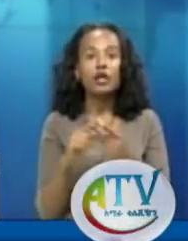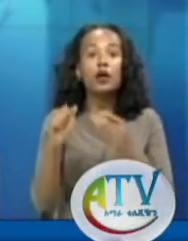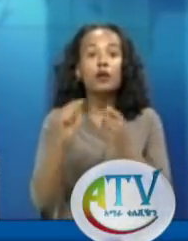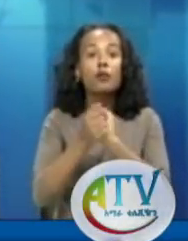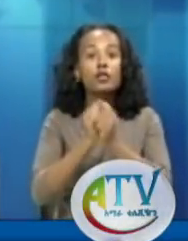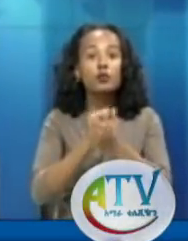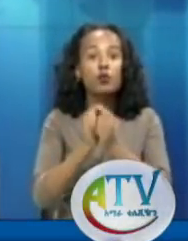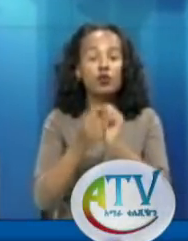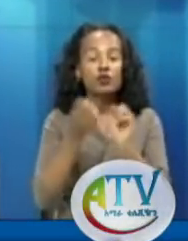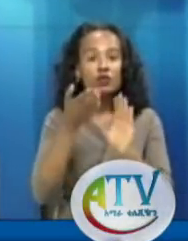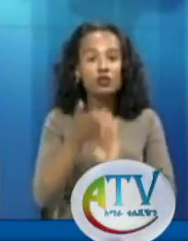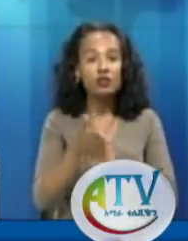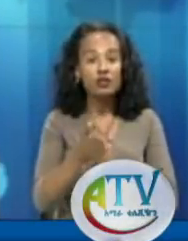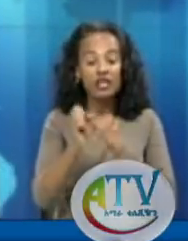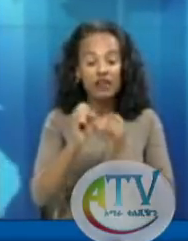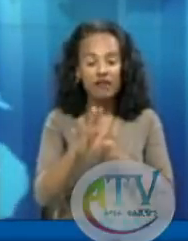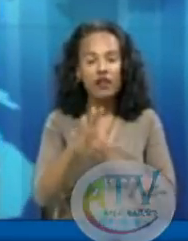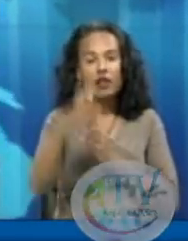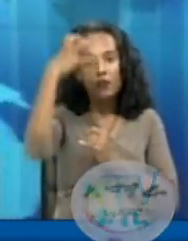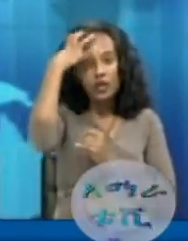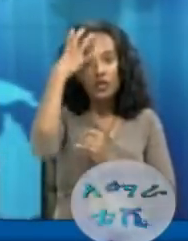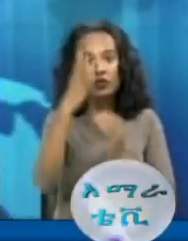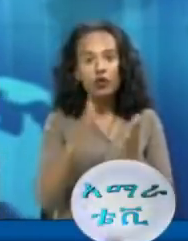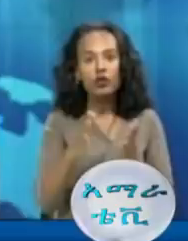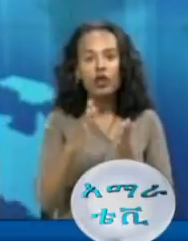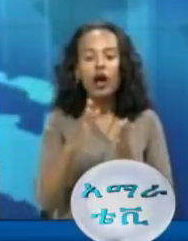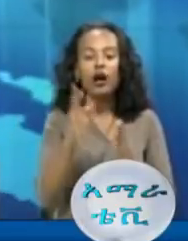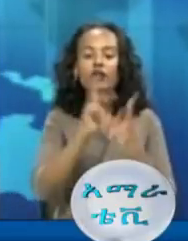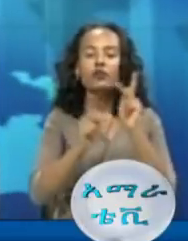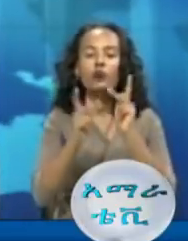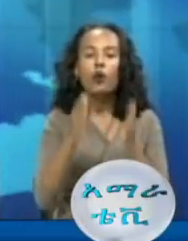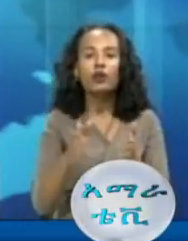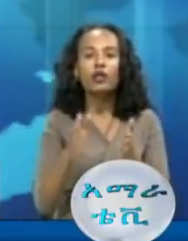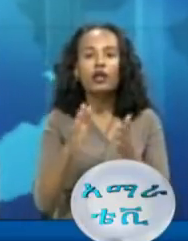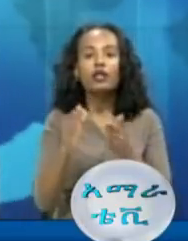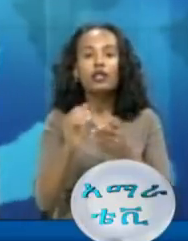በስፖርት ዘርፍ መንግስታዊና ህዝባዊ የስፖርት